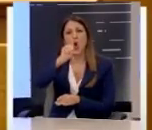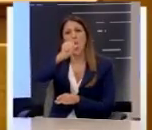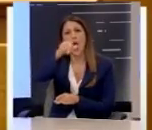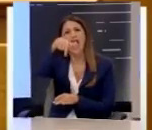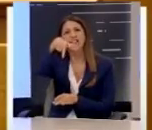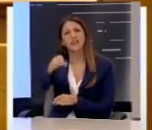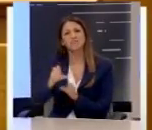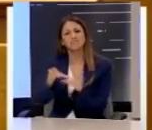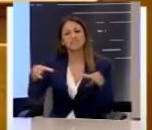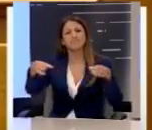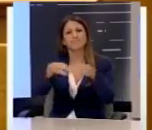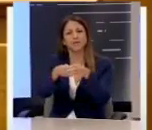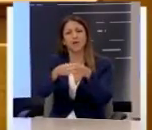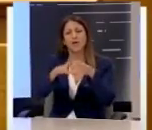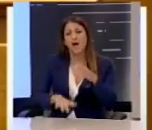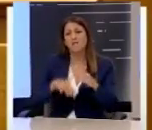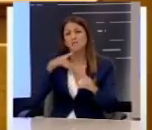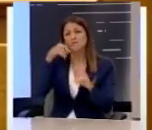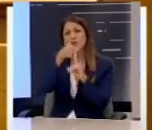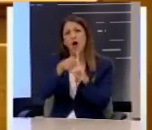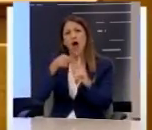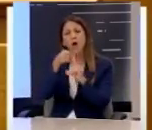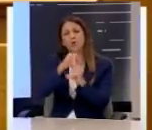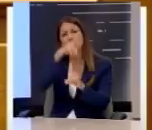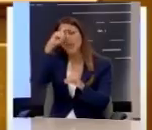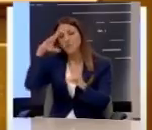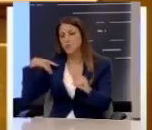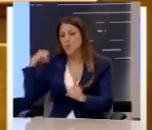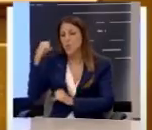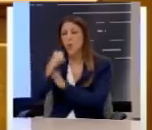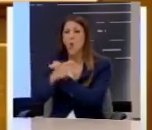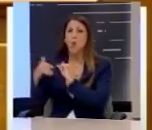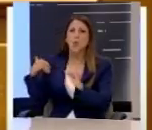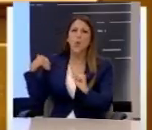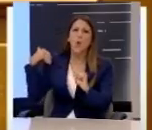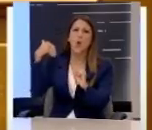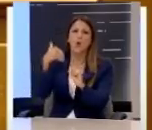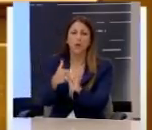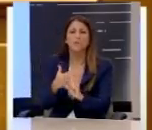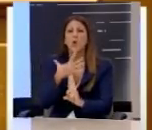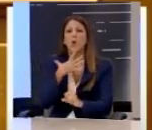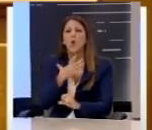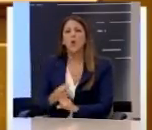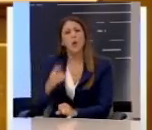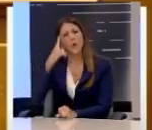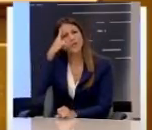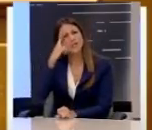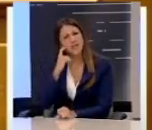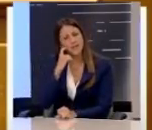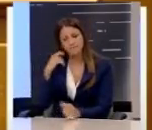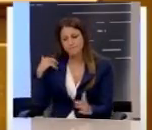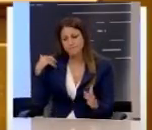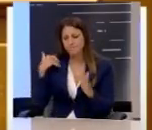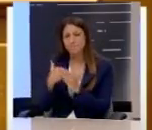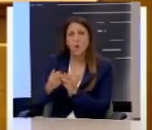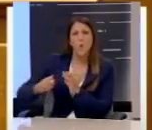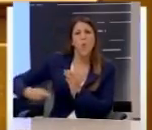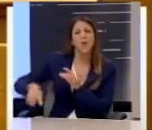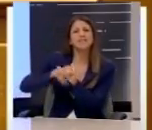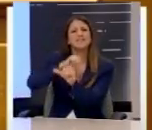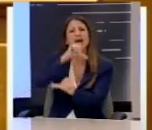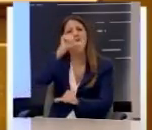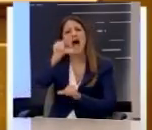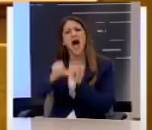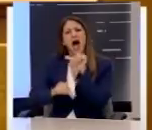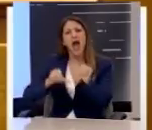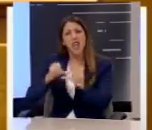μετά από δύσκολους αγώνες πολλών δεκαετιών. Γιατί ξέρετε, καμία προοδευτική τομή